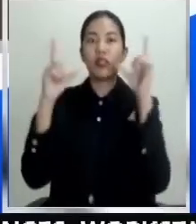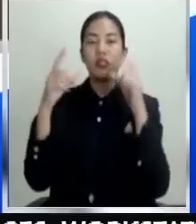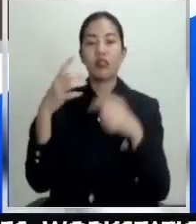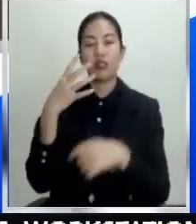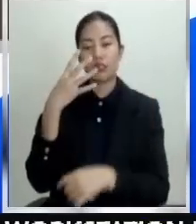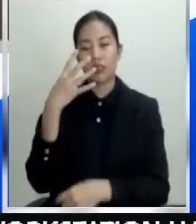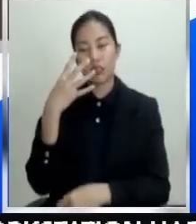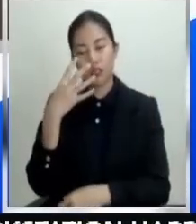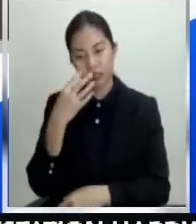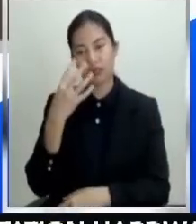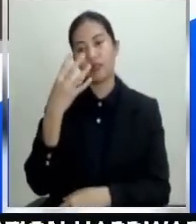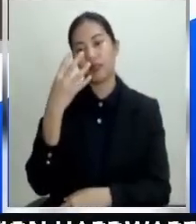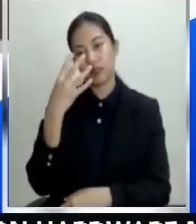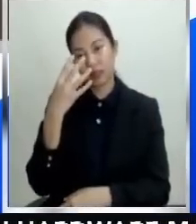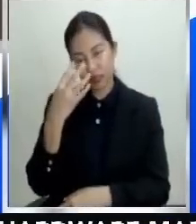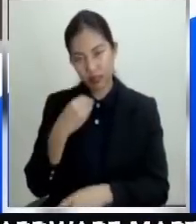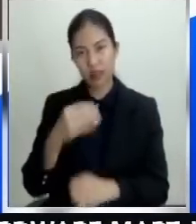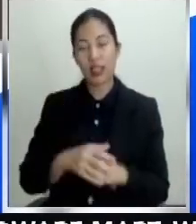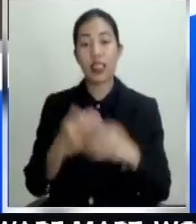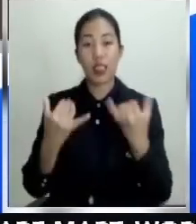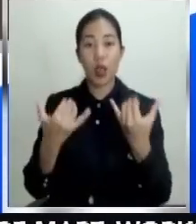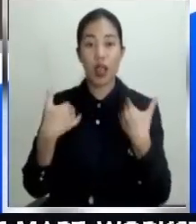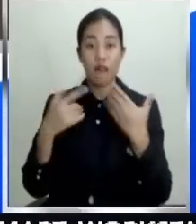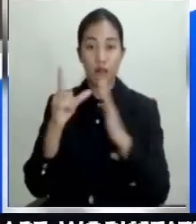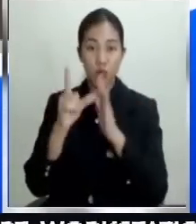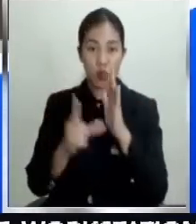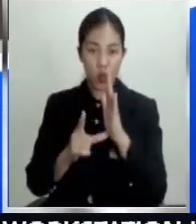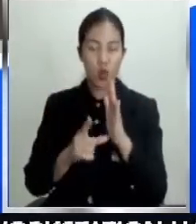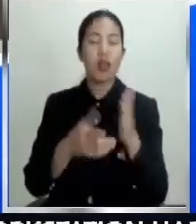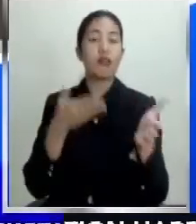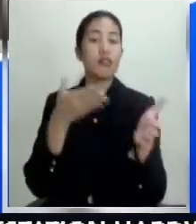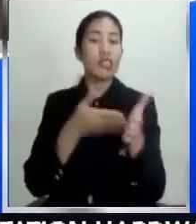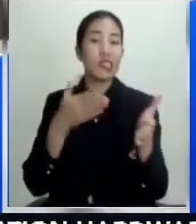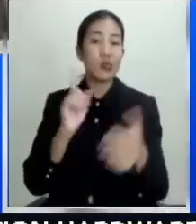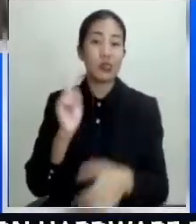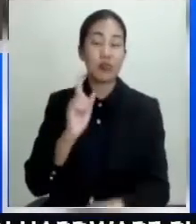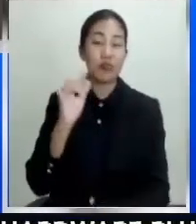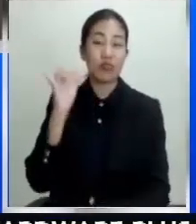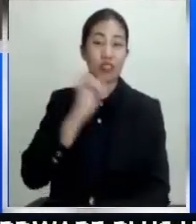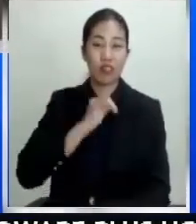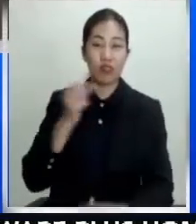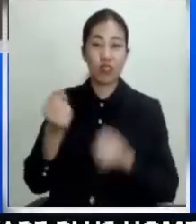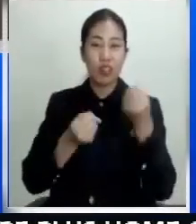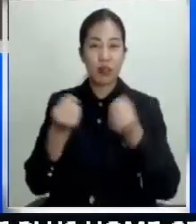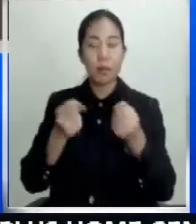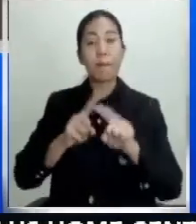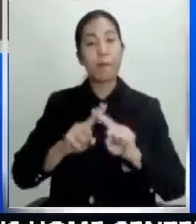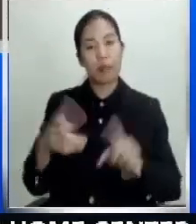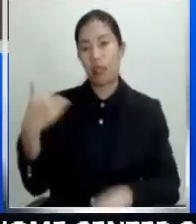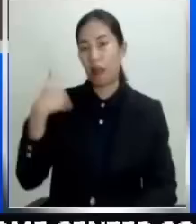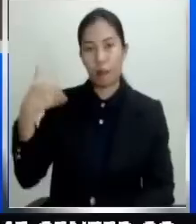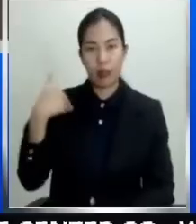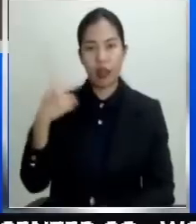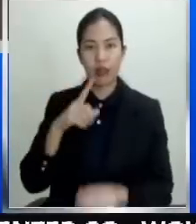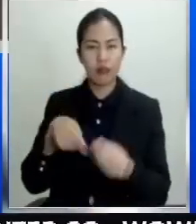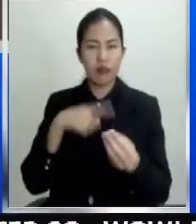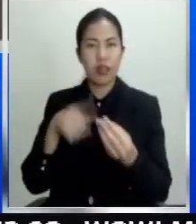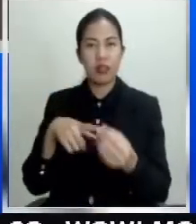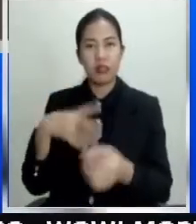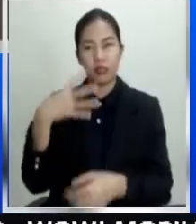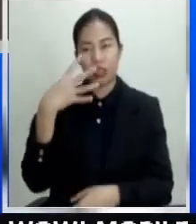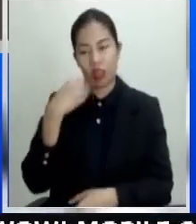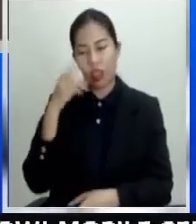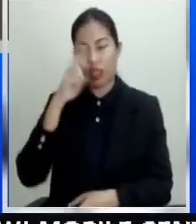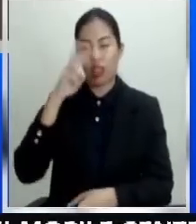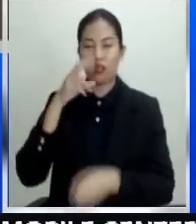Sa ngayon, may batas na laban sa drunk at drug driving pero wala pa para sa tinatawag na fatigue driving. Noong 18th Congress,